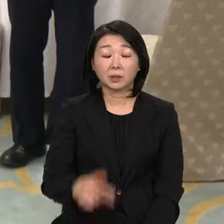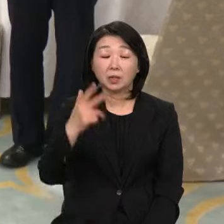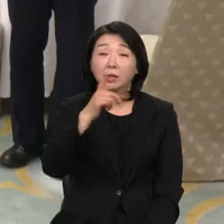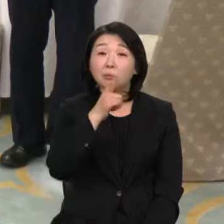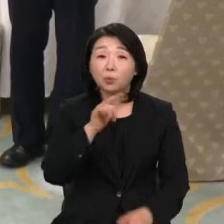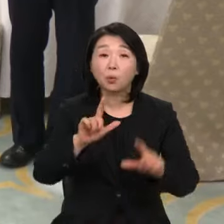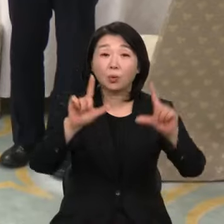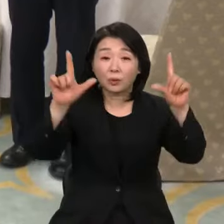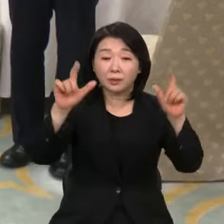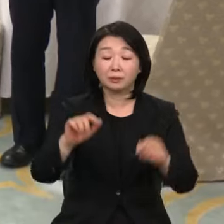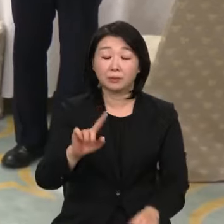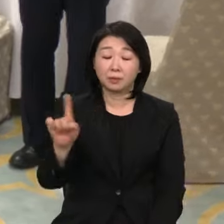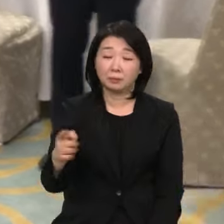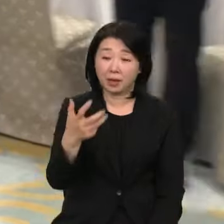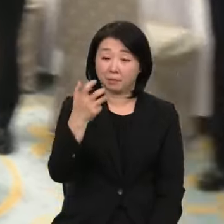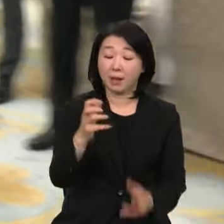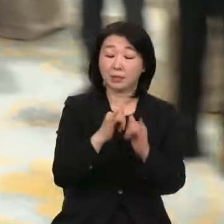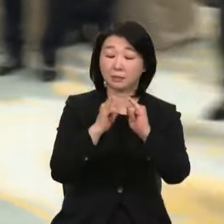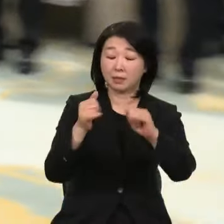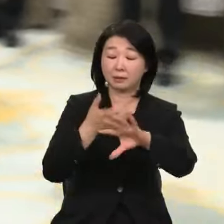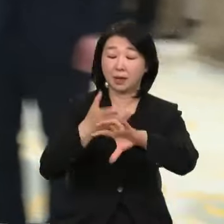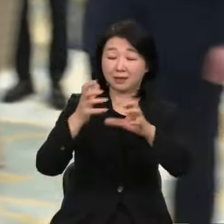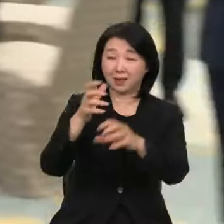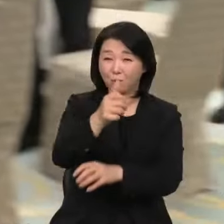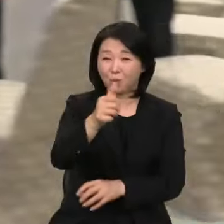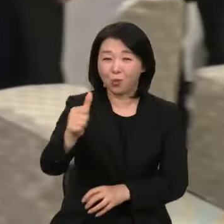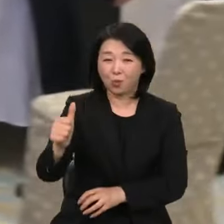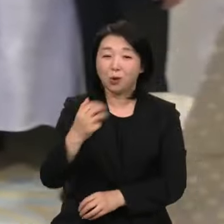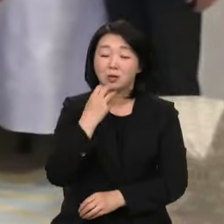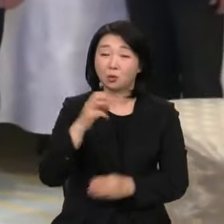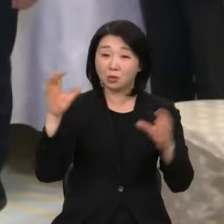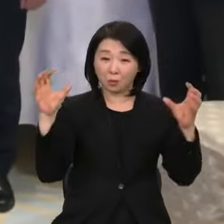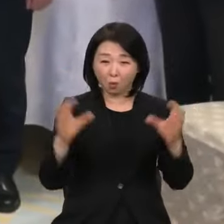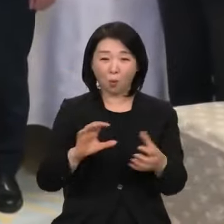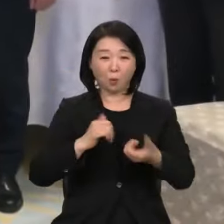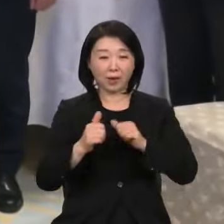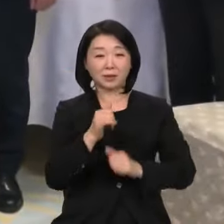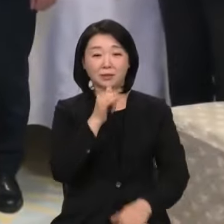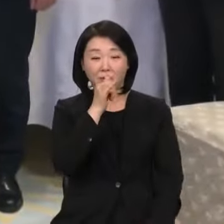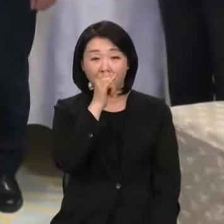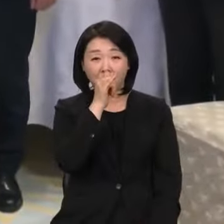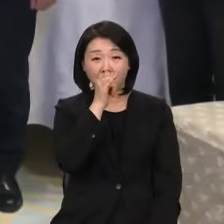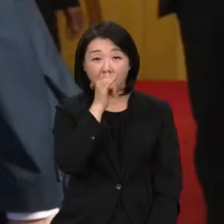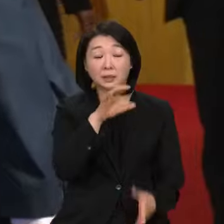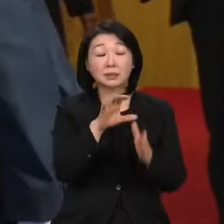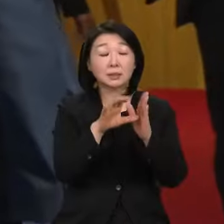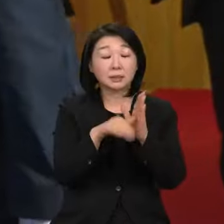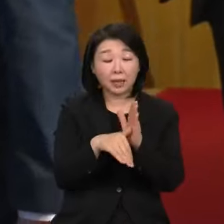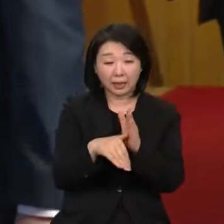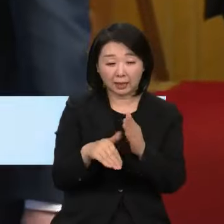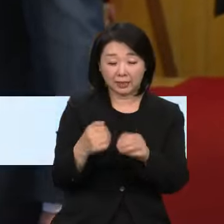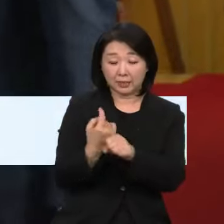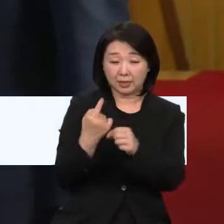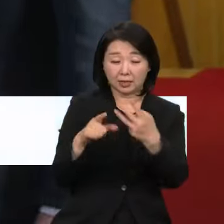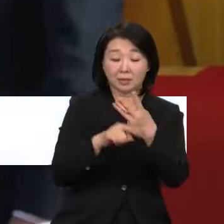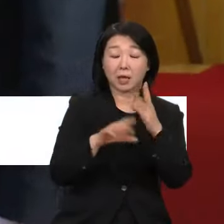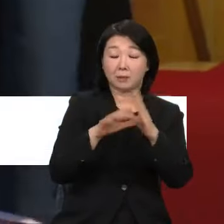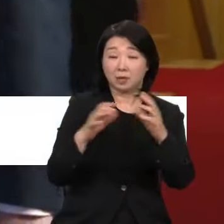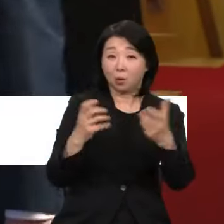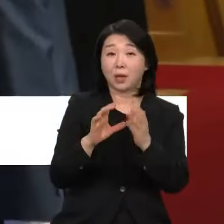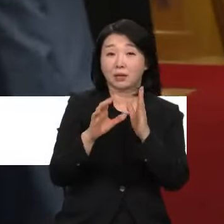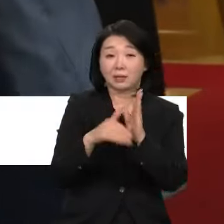월요일 180여 명의 재외 공관장들이 서울에서 모이는 회의가 열리는데 지난해 3월 같은 회의